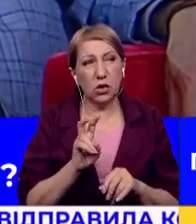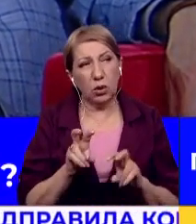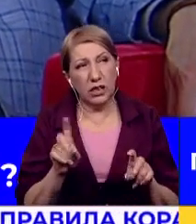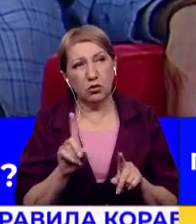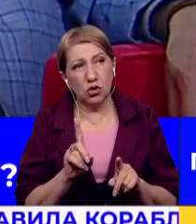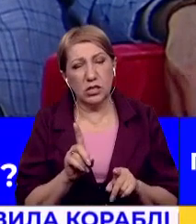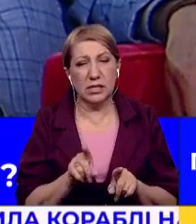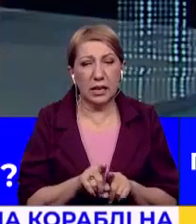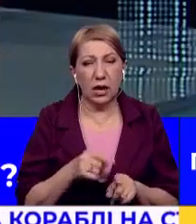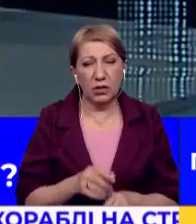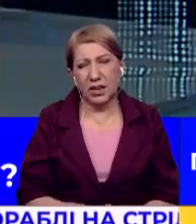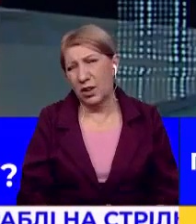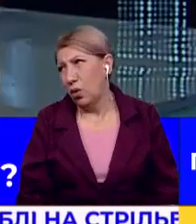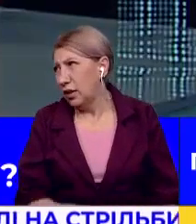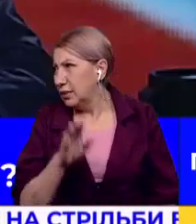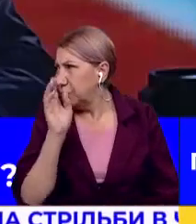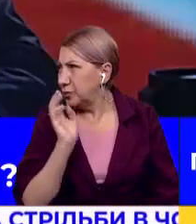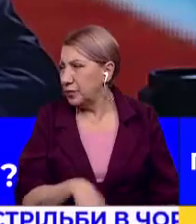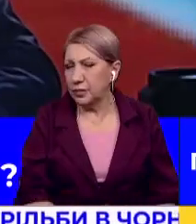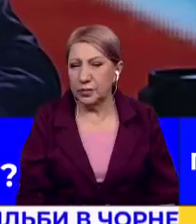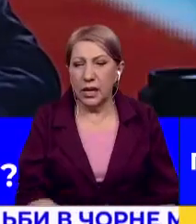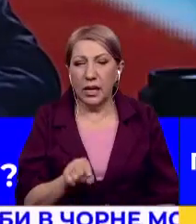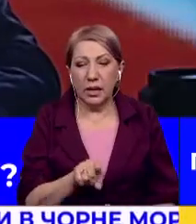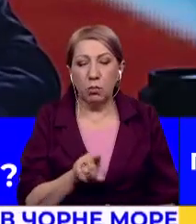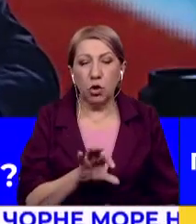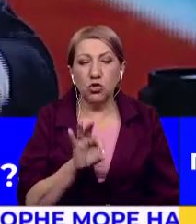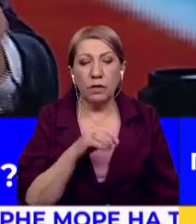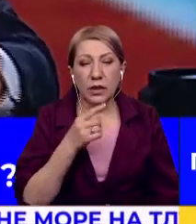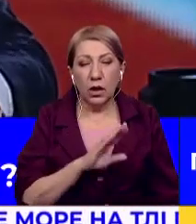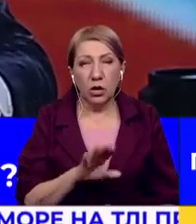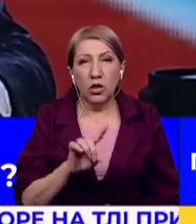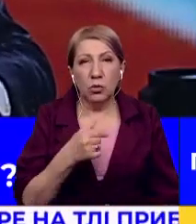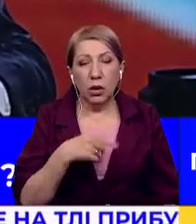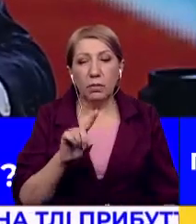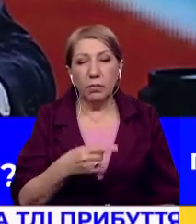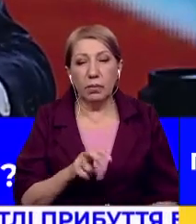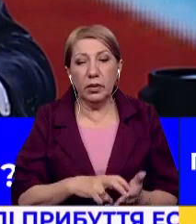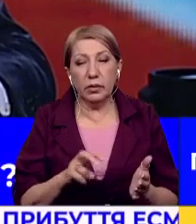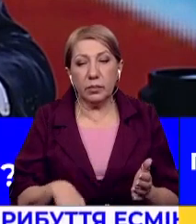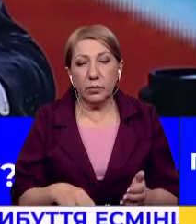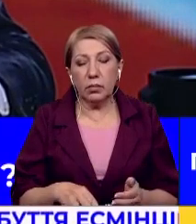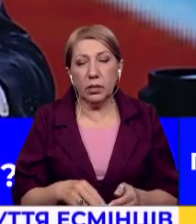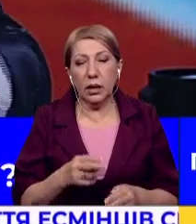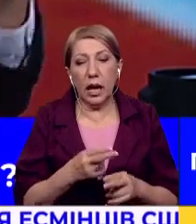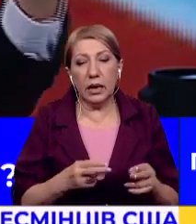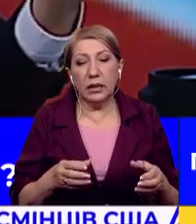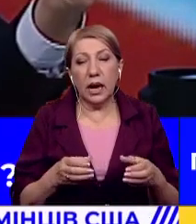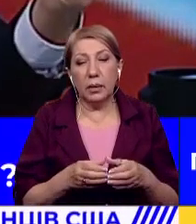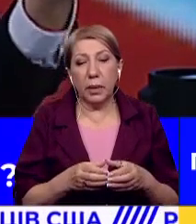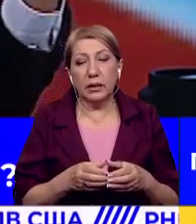кудись ходив і щось таке говорив. Та я вам скажу більше, те, про що він не говорить. Чому я вимагаю його відставки, наша радикальна